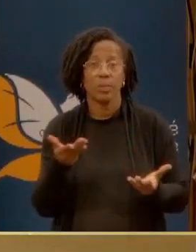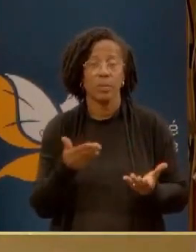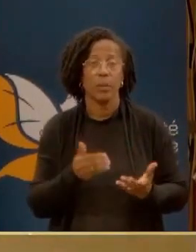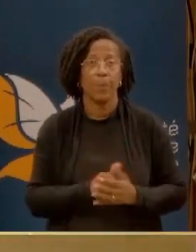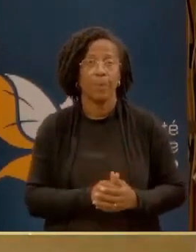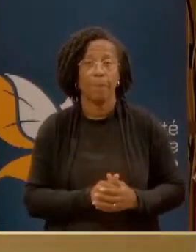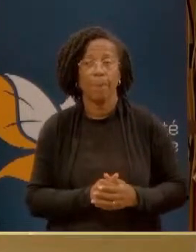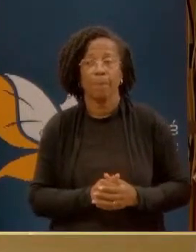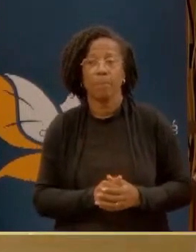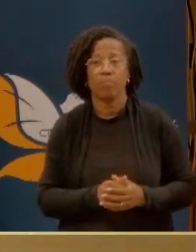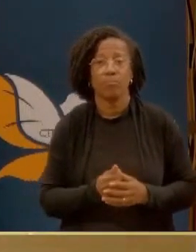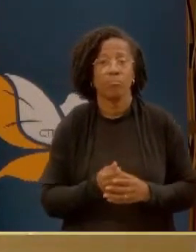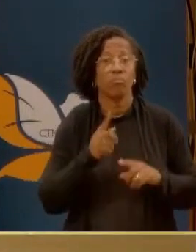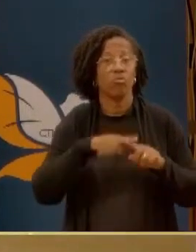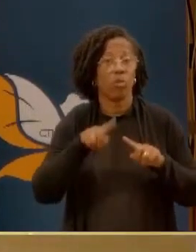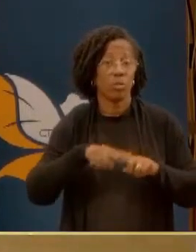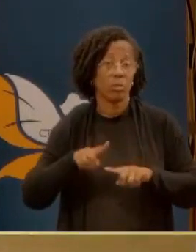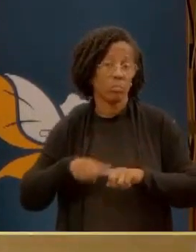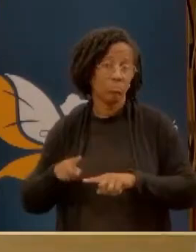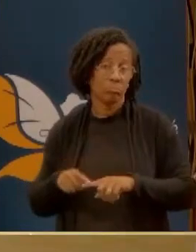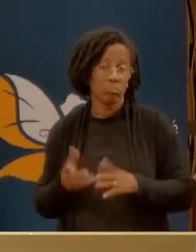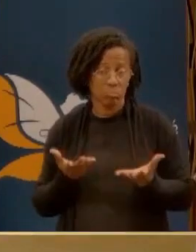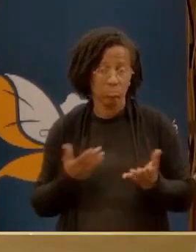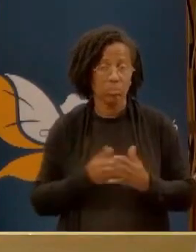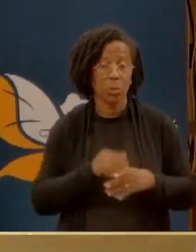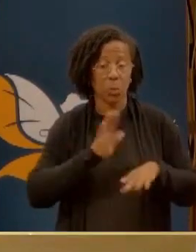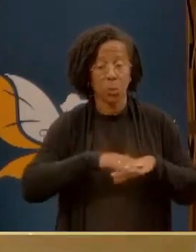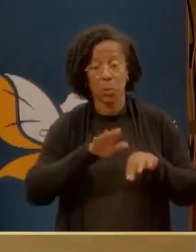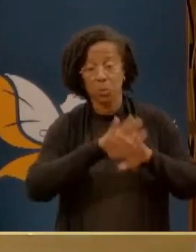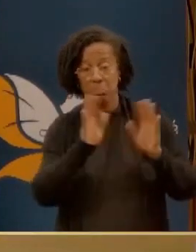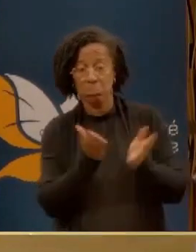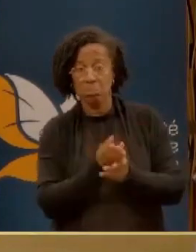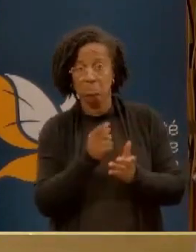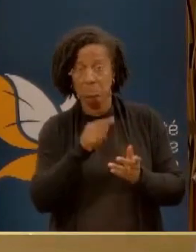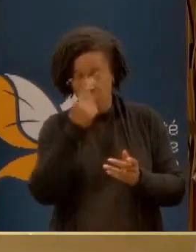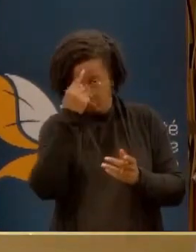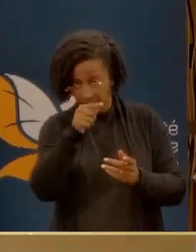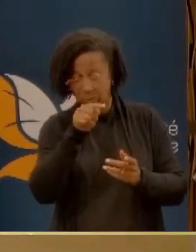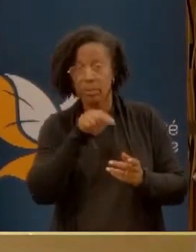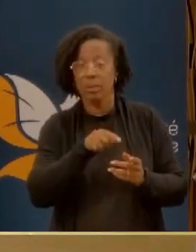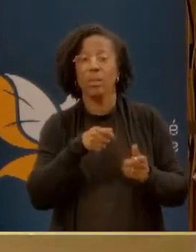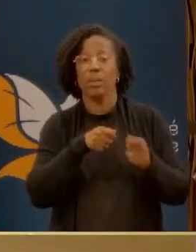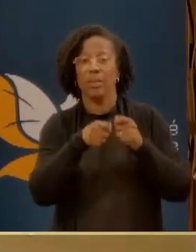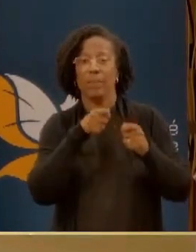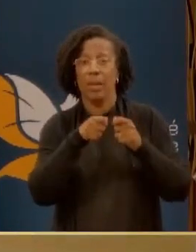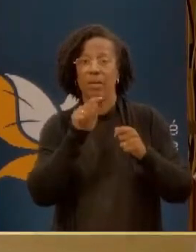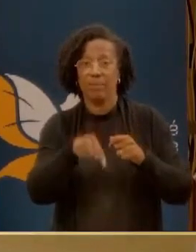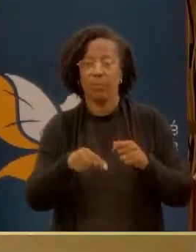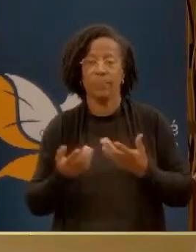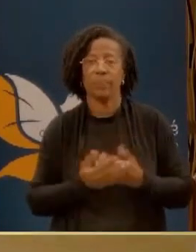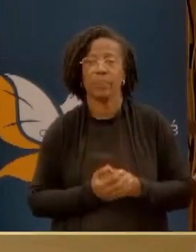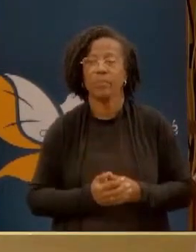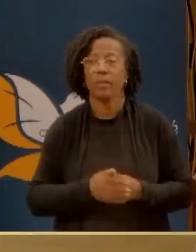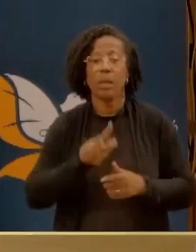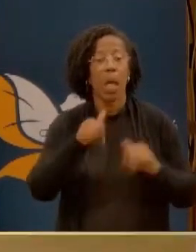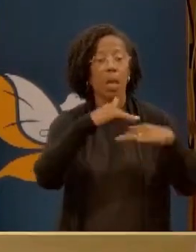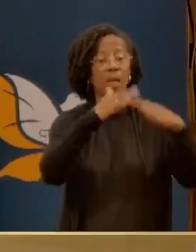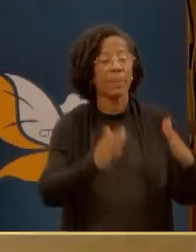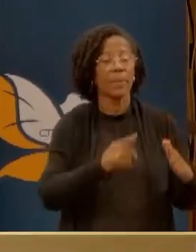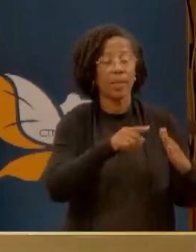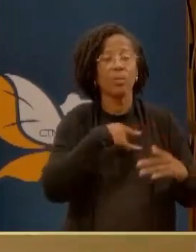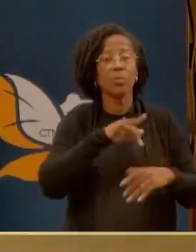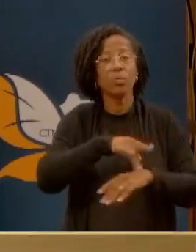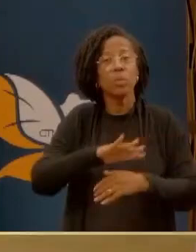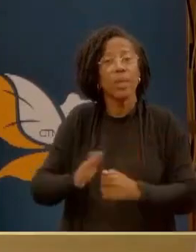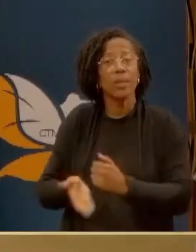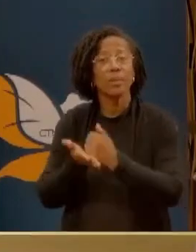un certain nombre de choses. C'est là-dessus, je pense qu'il faut qu'on mène le débat. D'abord, il y a un cabinet qui nous a assisté, qui s'appelle